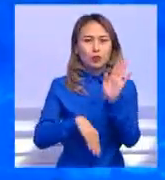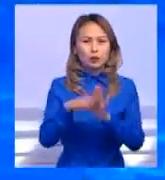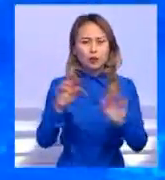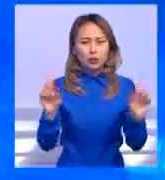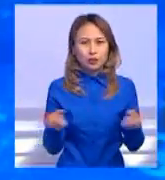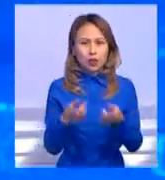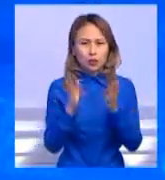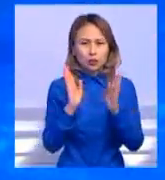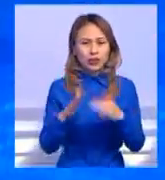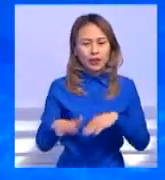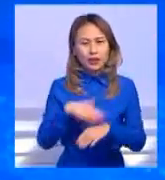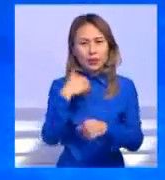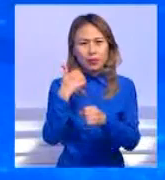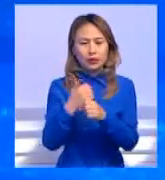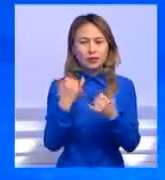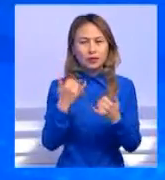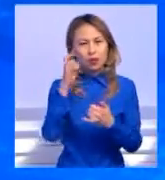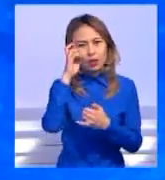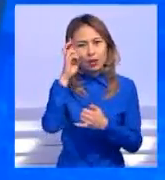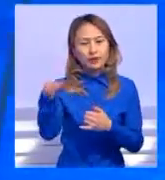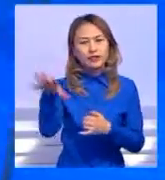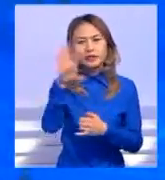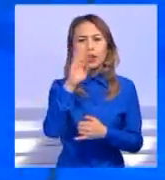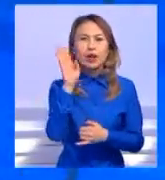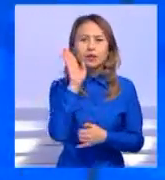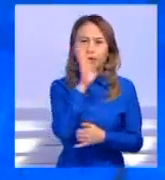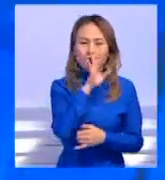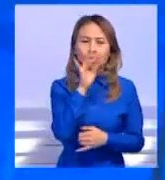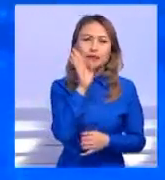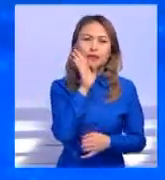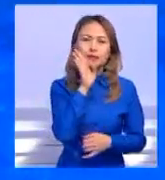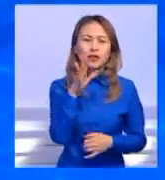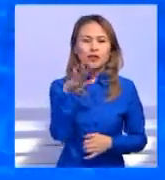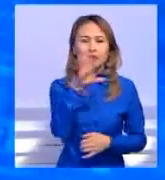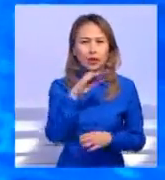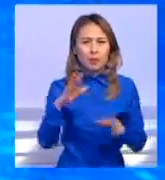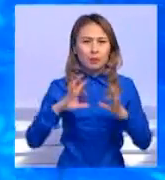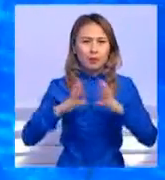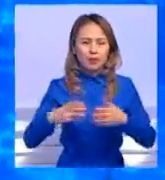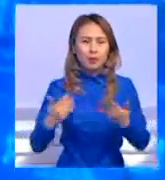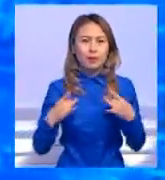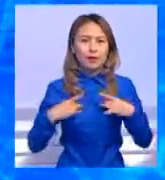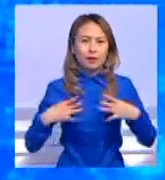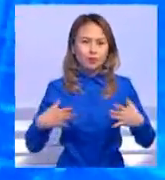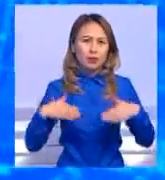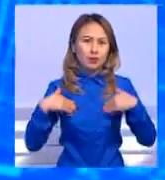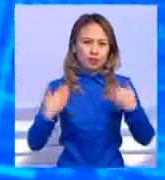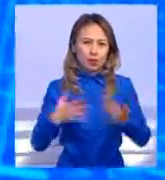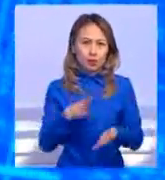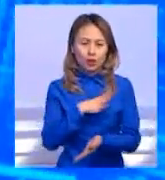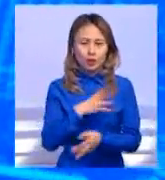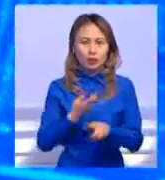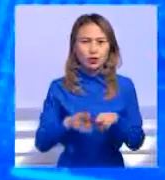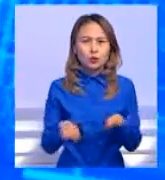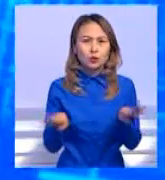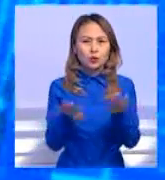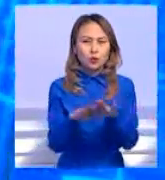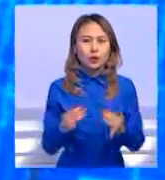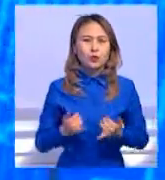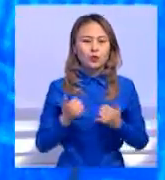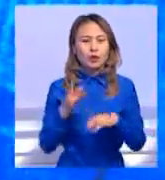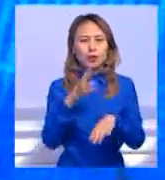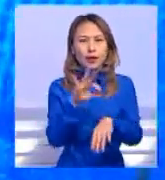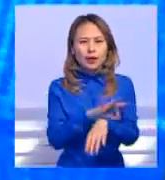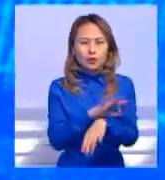алға сүйрейді. Елбасы бүгін барша ақжаулықты аналар мен қыз-келіншектерді халықаралық әйелдер күнімен құттықтады. Бұл күн асыл ананы, сүйікті